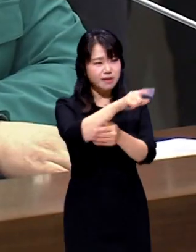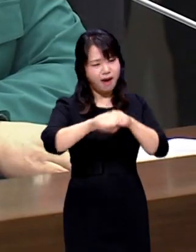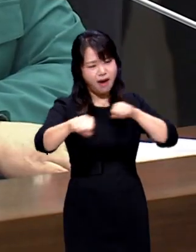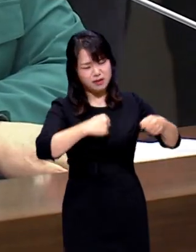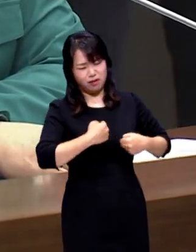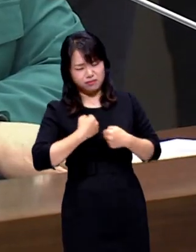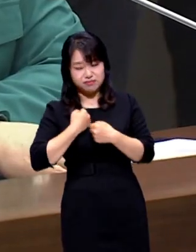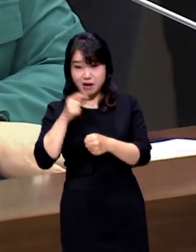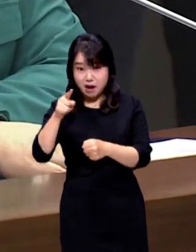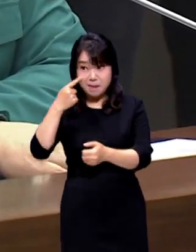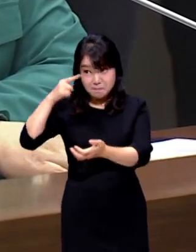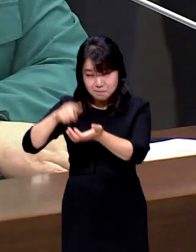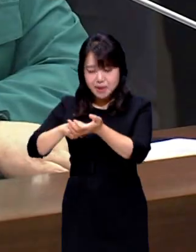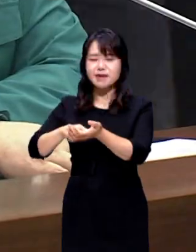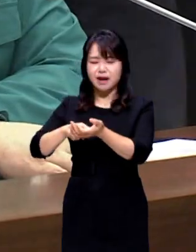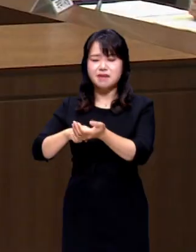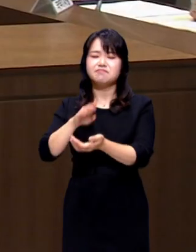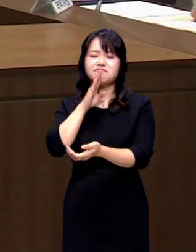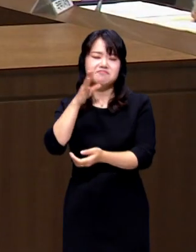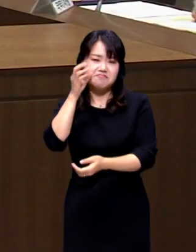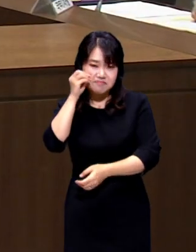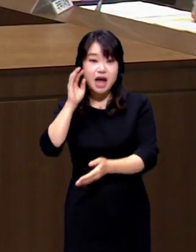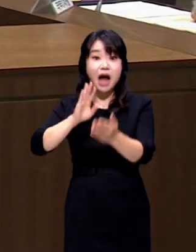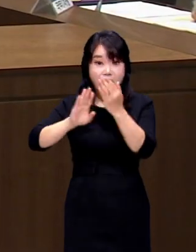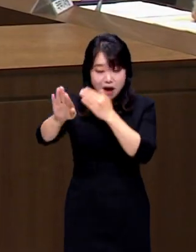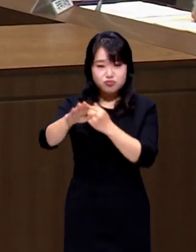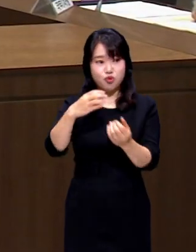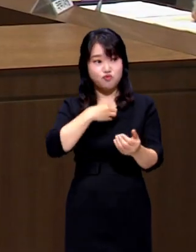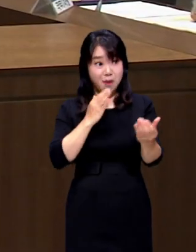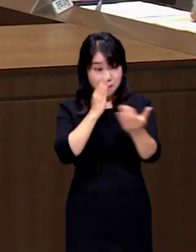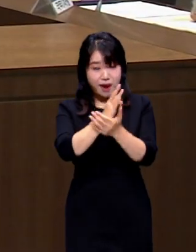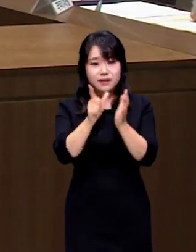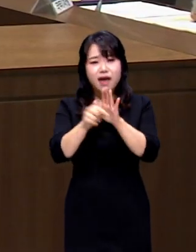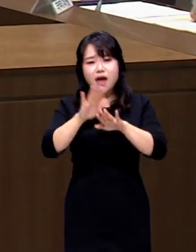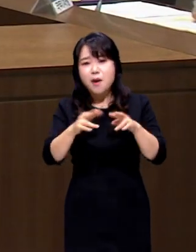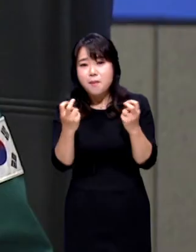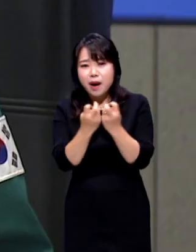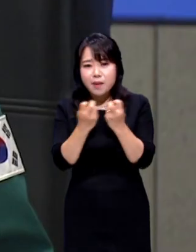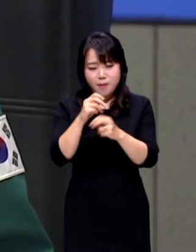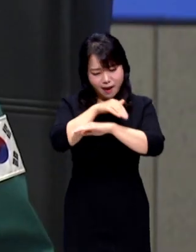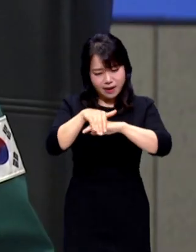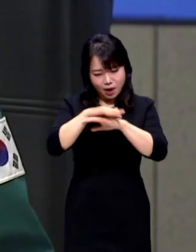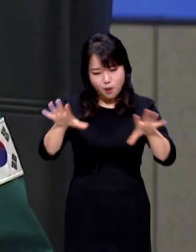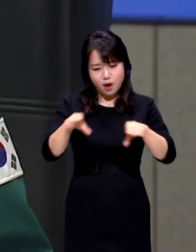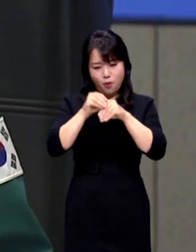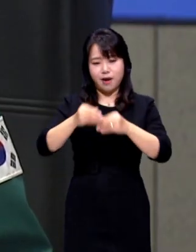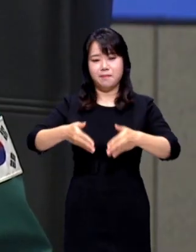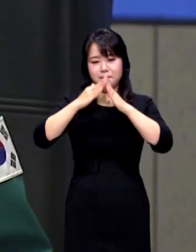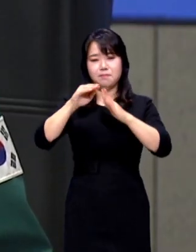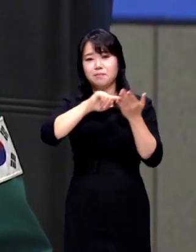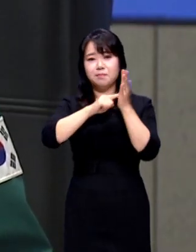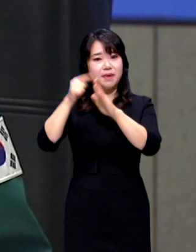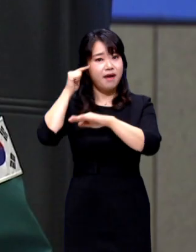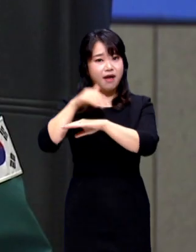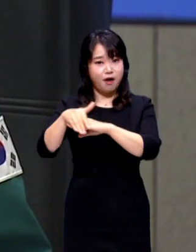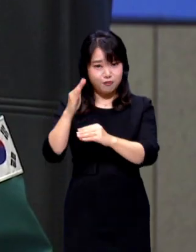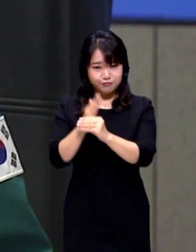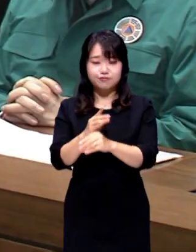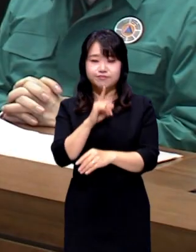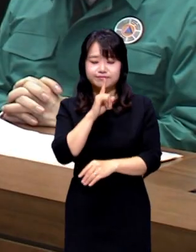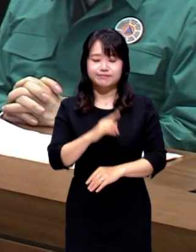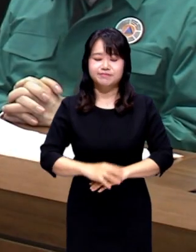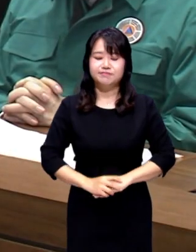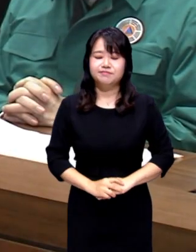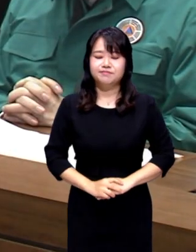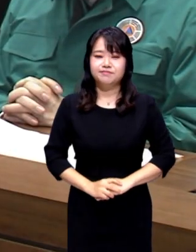인지하고 올 연말까지 재난 대응 역량 강화 방안을 담은 종합 대책을 마련하겠다고 밝혔습니다. BTV